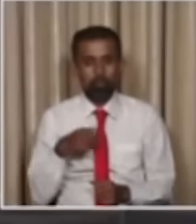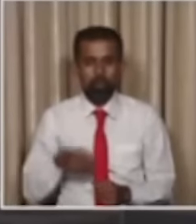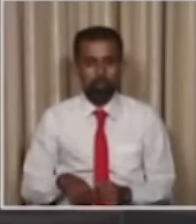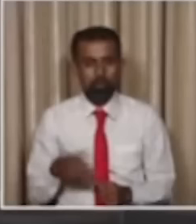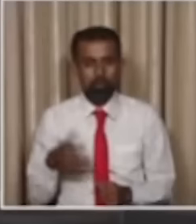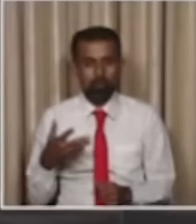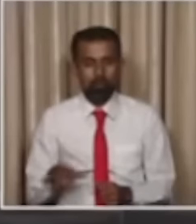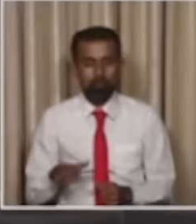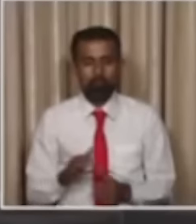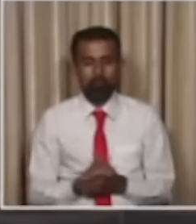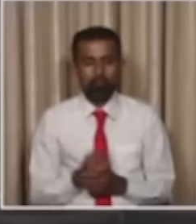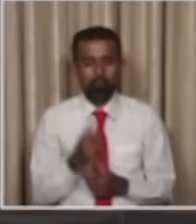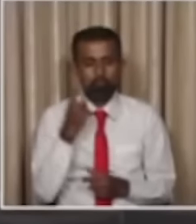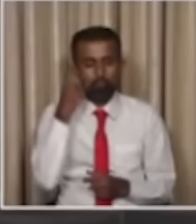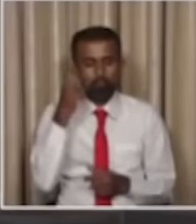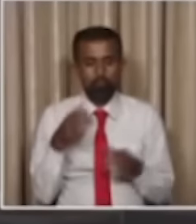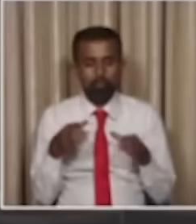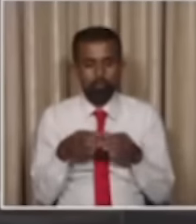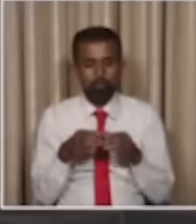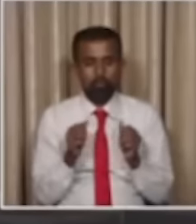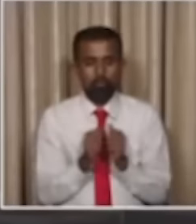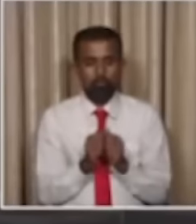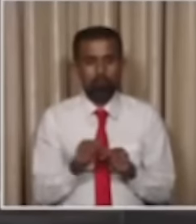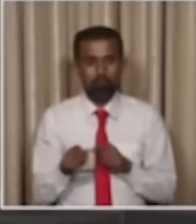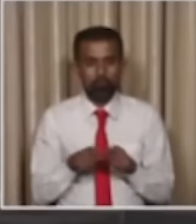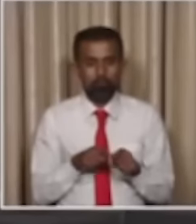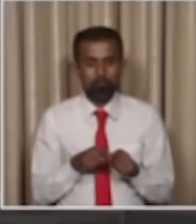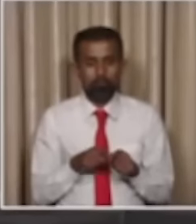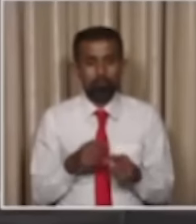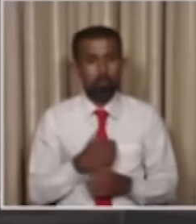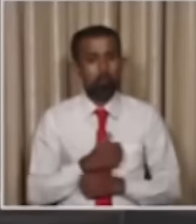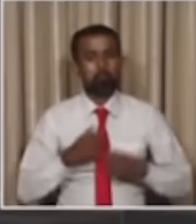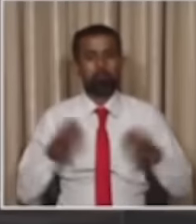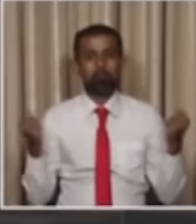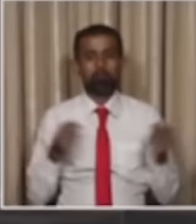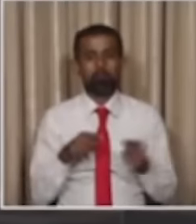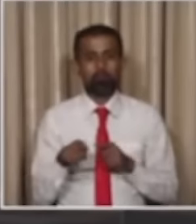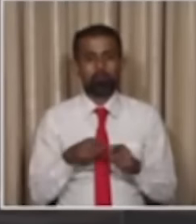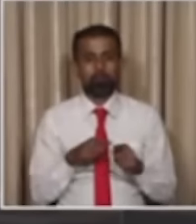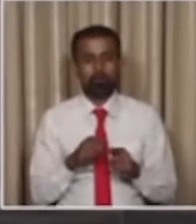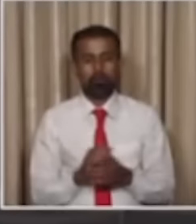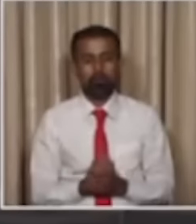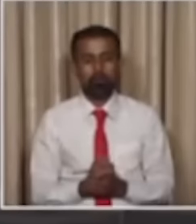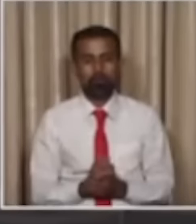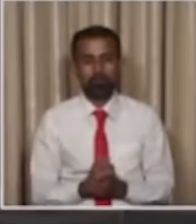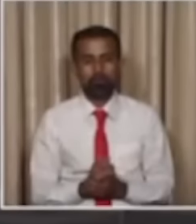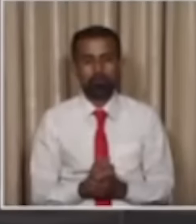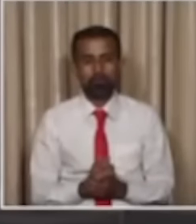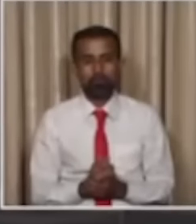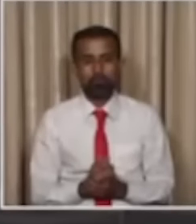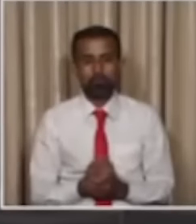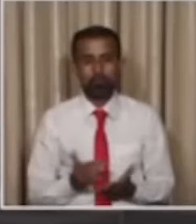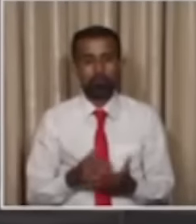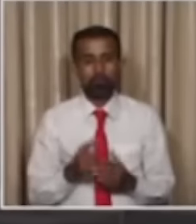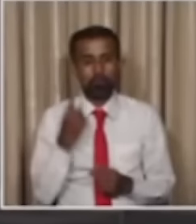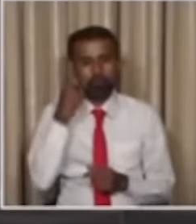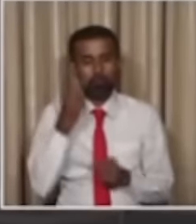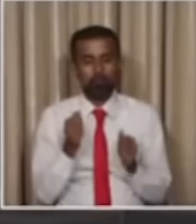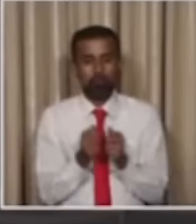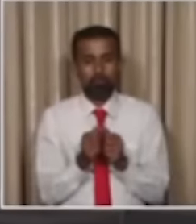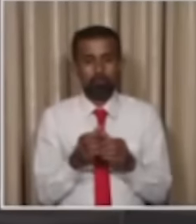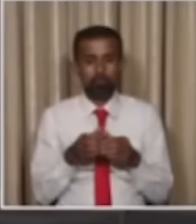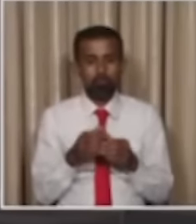තියෙන්නේ බුද්ධ්‍යංශ වැඩ කරන විදිය ඒගොල්ලන්ගේ රෙදි ගලවලා තියෙන්නේ ඕපන්ලි. ආයි බුද්ධ්‍යංශයකට බුද්ධි